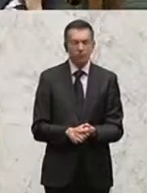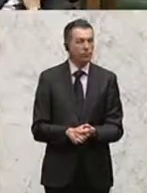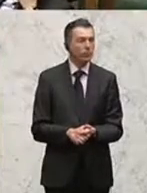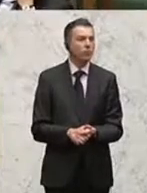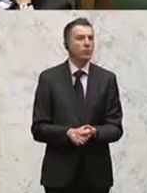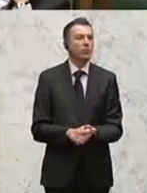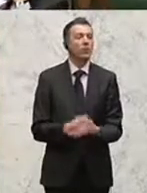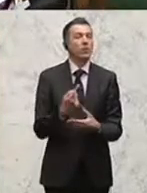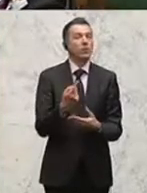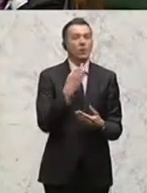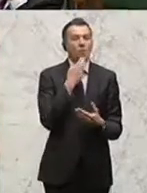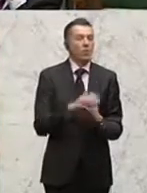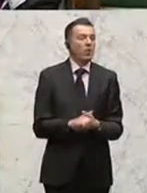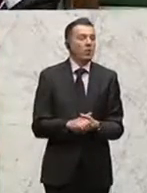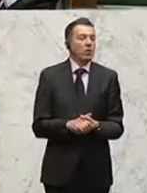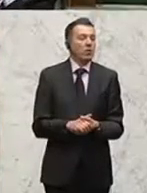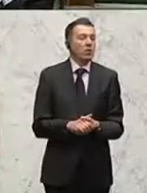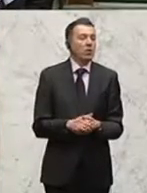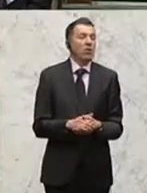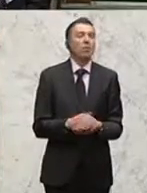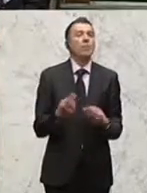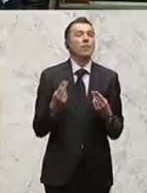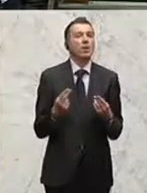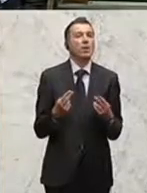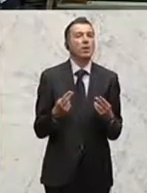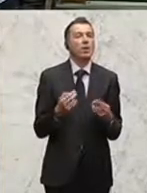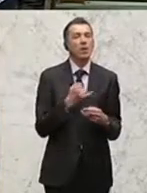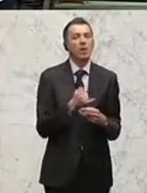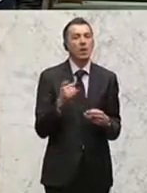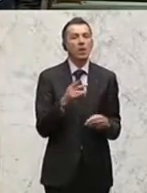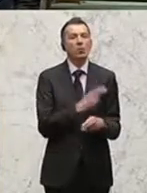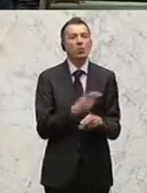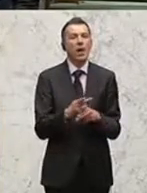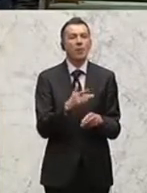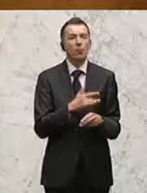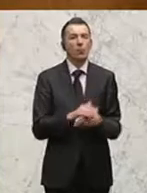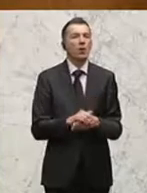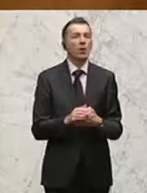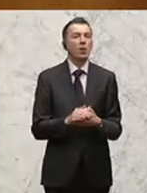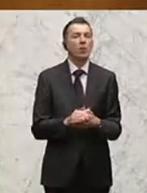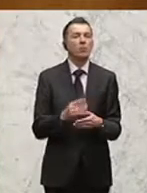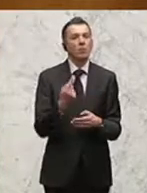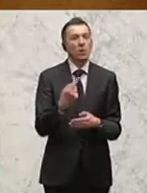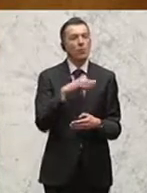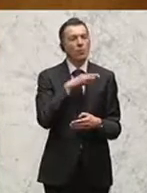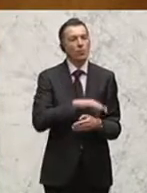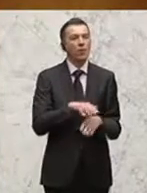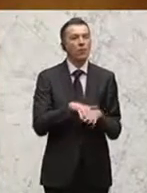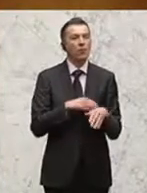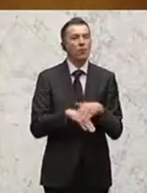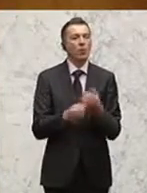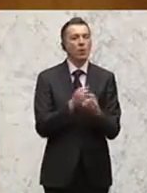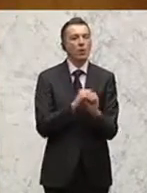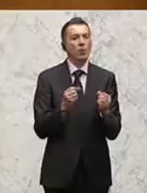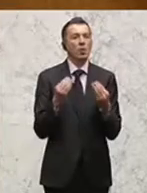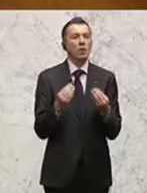Wenn Sie so wollen, es geht darum, dass jeder Staatsbürger sich dazu verpflichtet fühlt, die